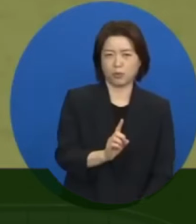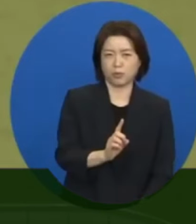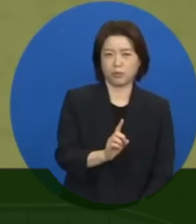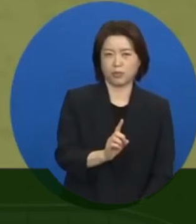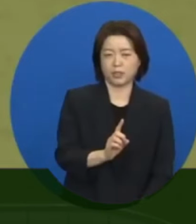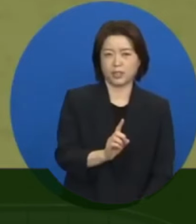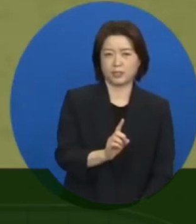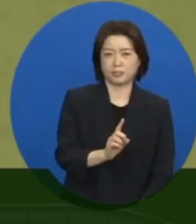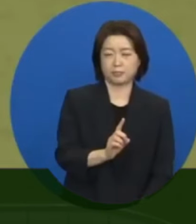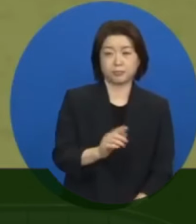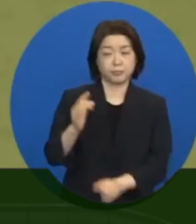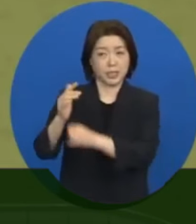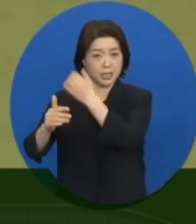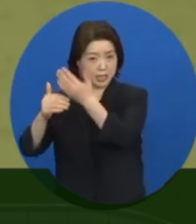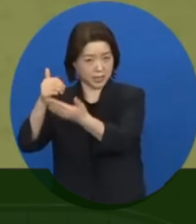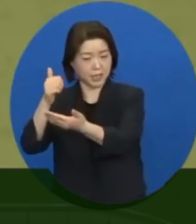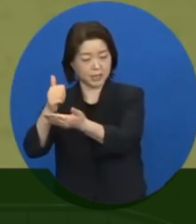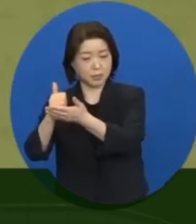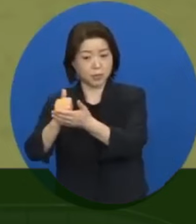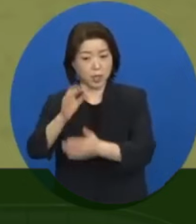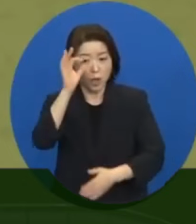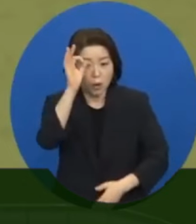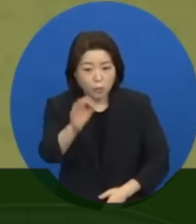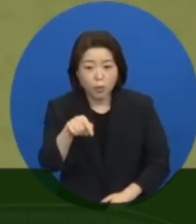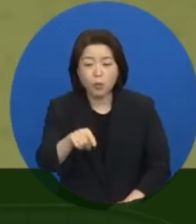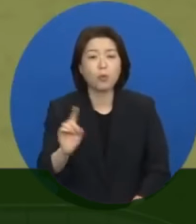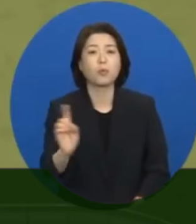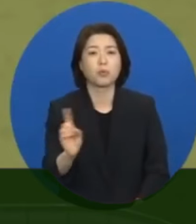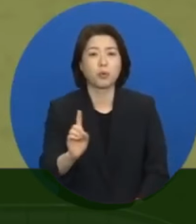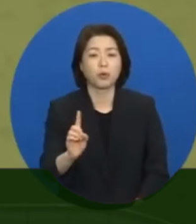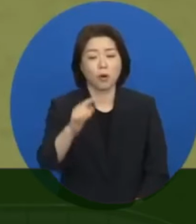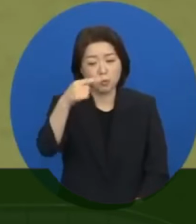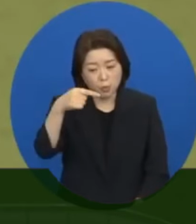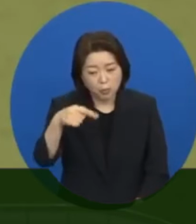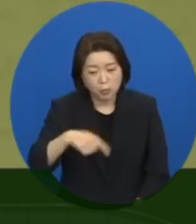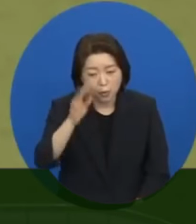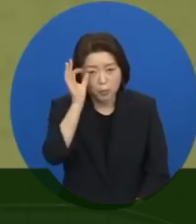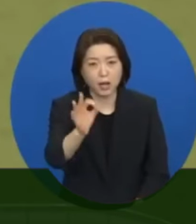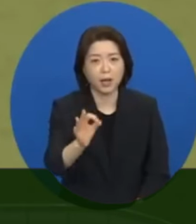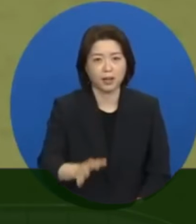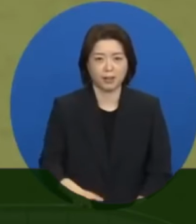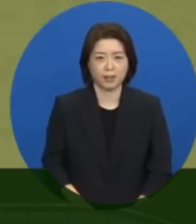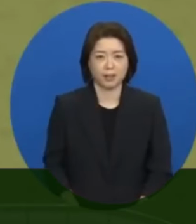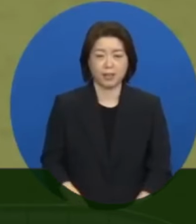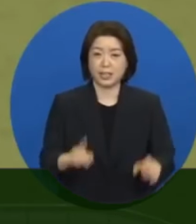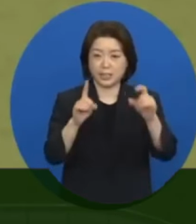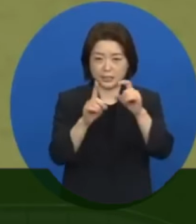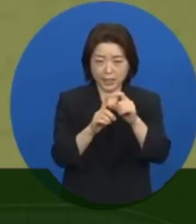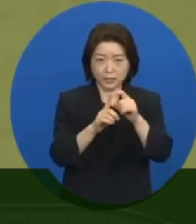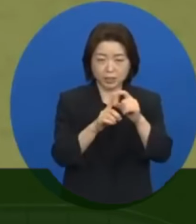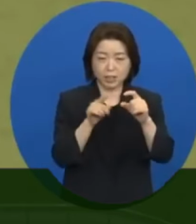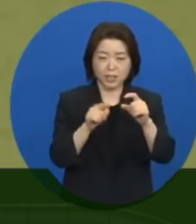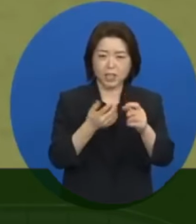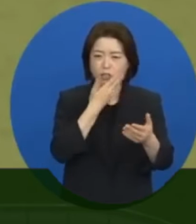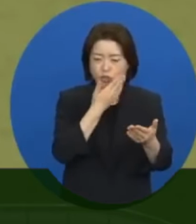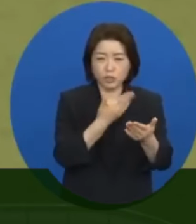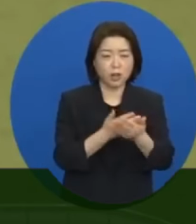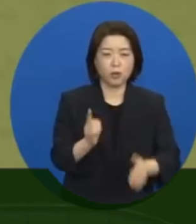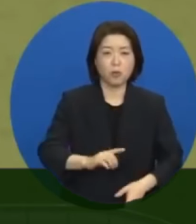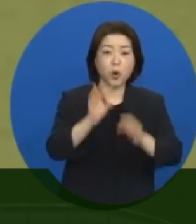문제는 하나님께서는 무엇을 보셨냐 거예요 오늘 이제 핵심 동사 핵심 단어가 보는